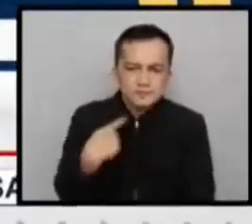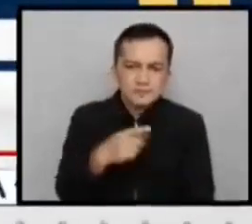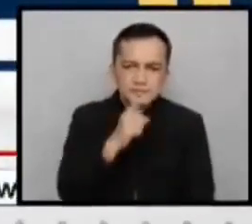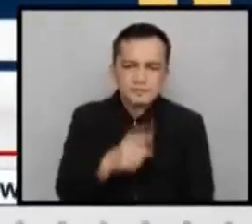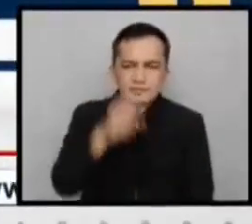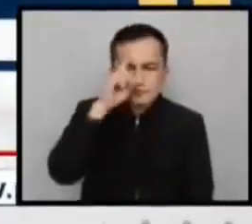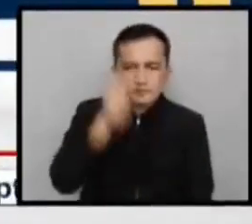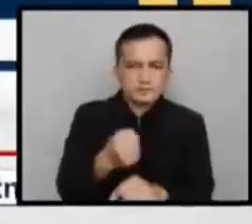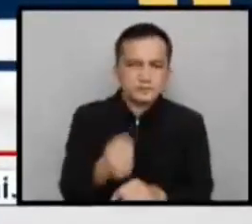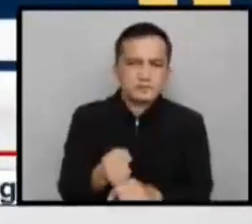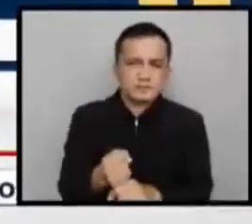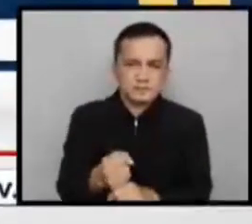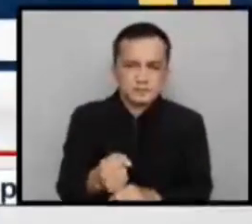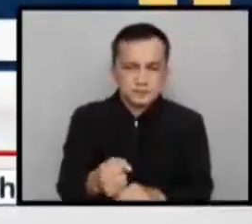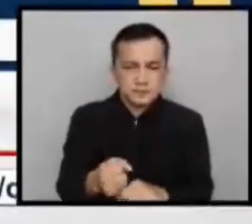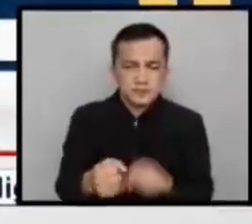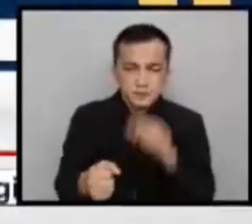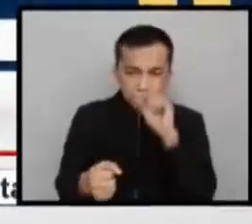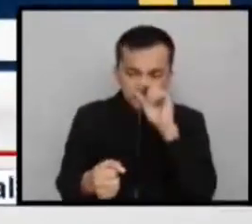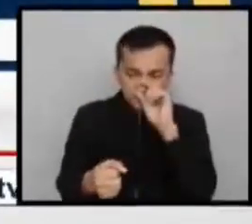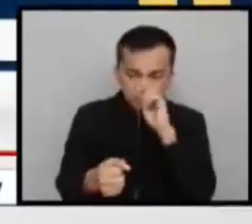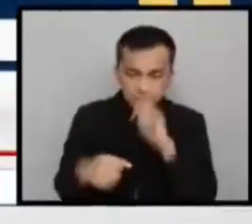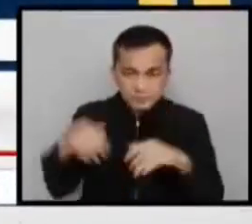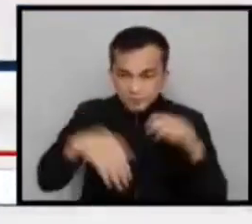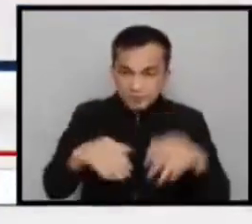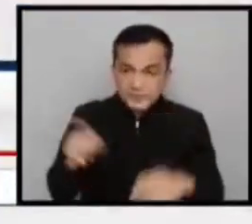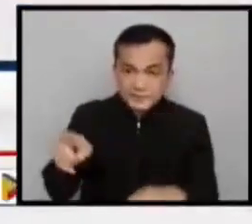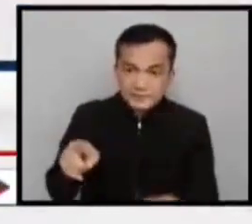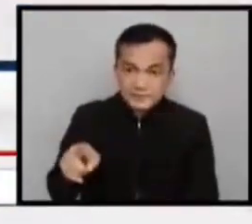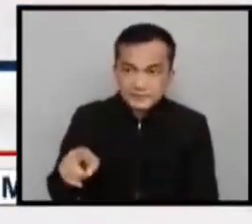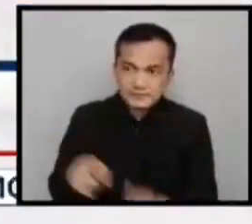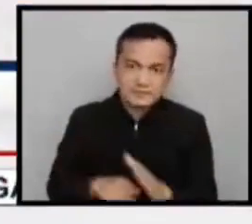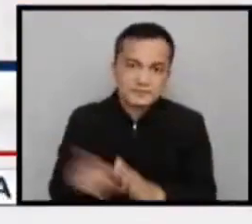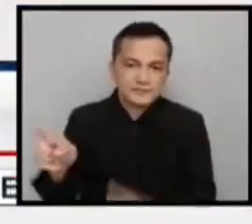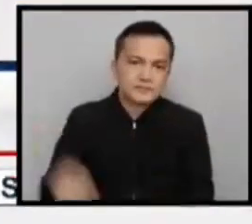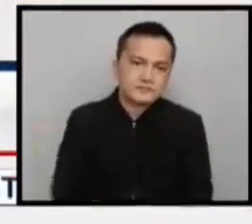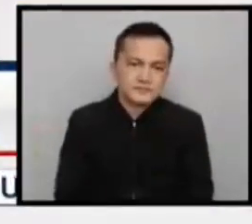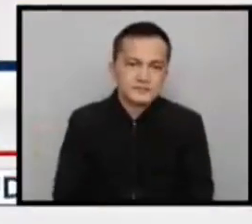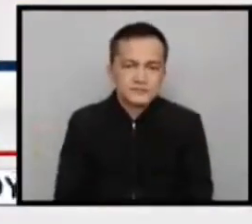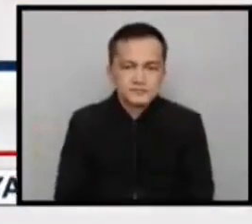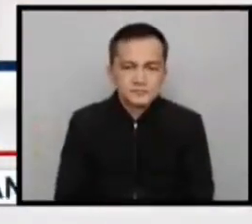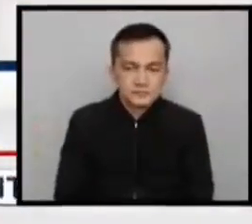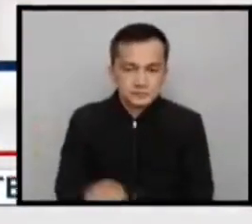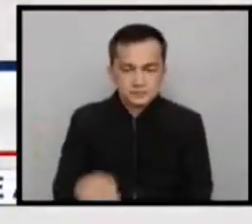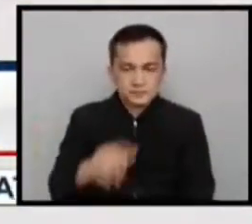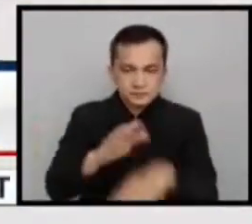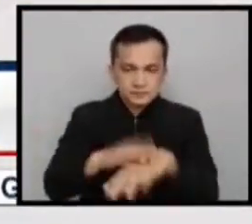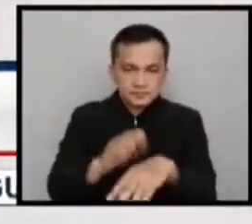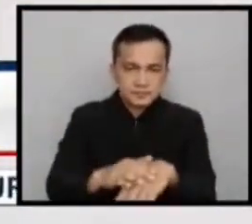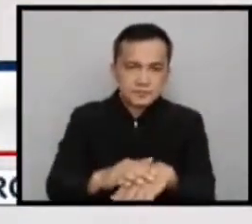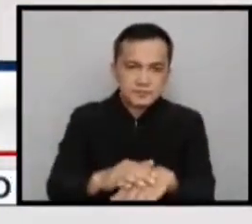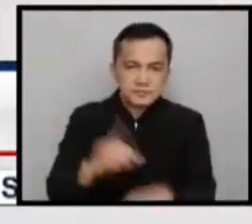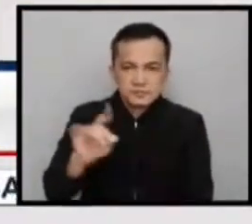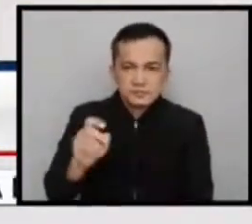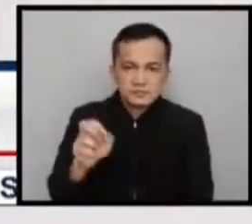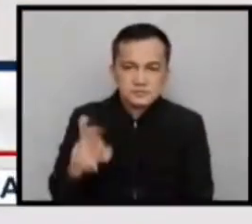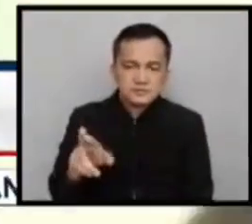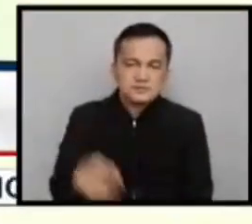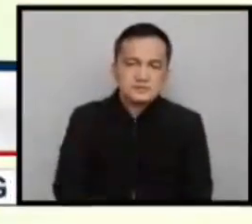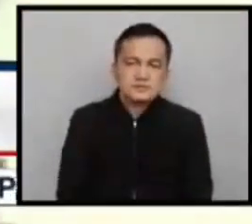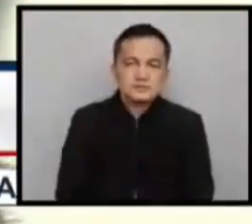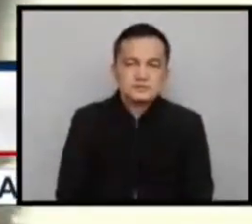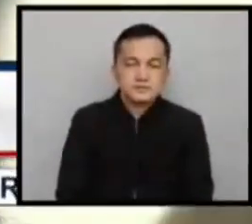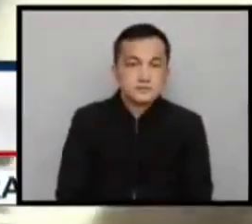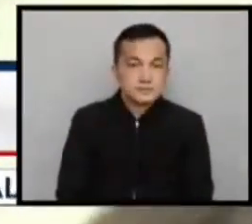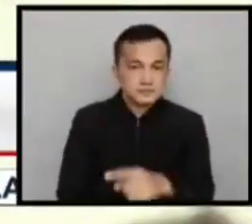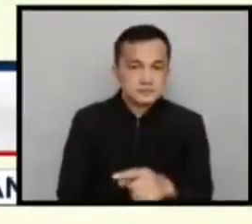na nagsiswimming sila kapag nakakataka sila. Nauna nang nagbabala ang Department of Environment and Natural Resources